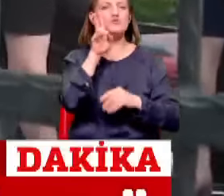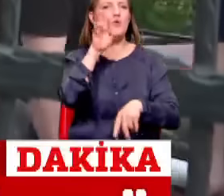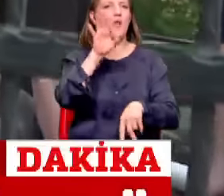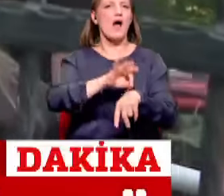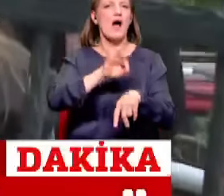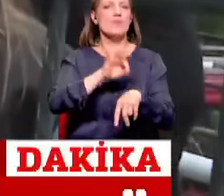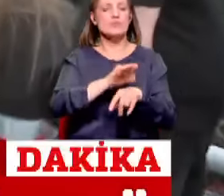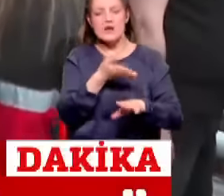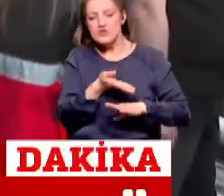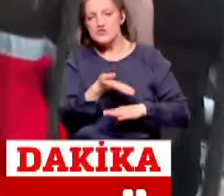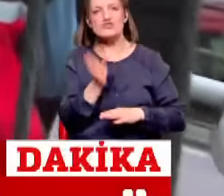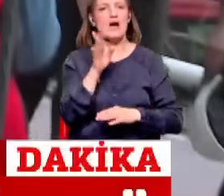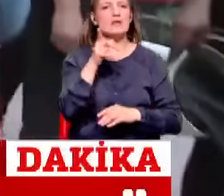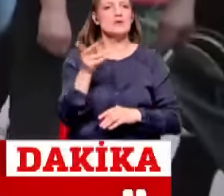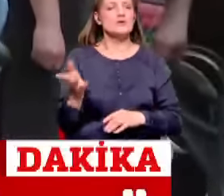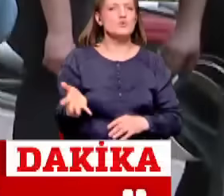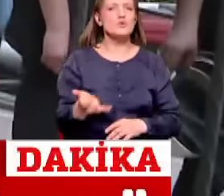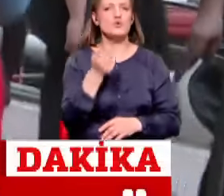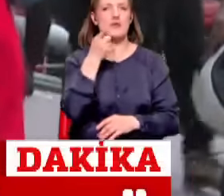anda